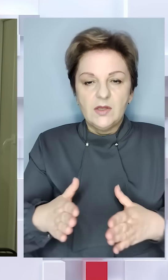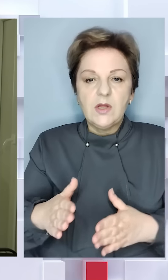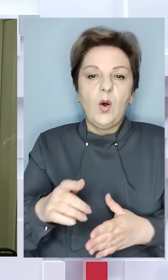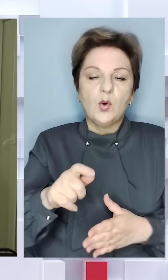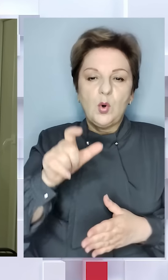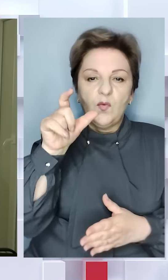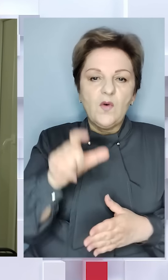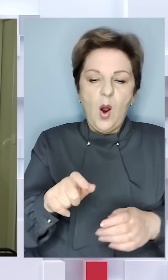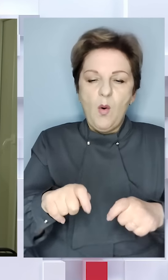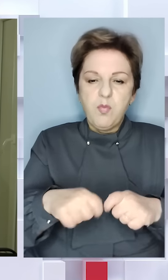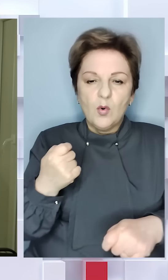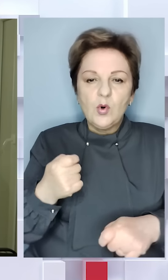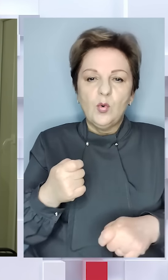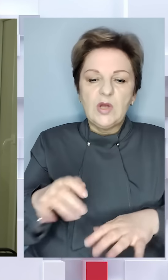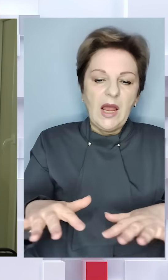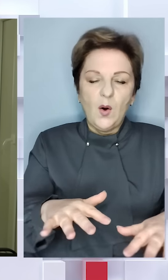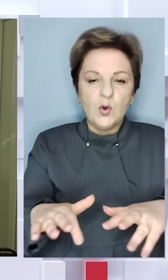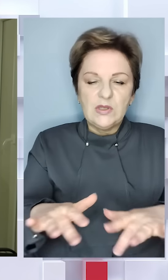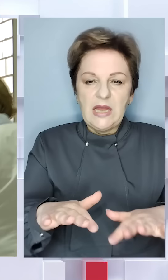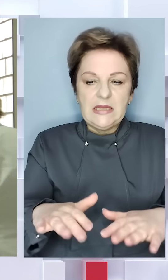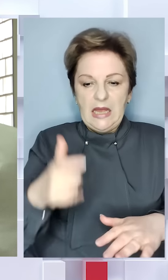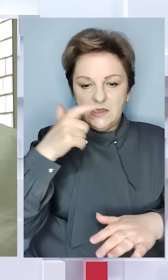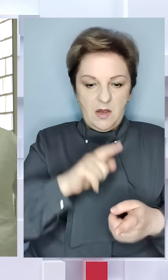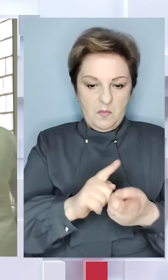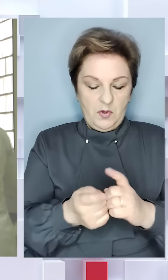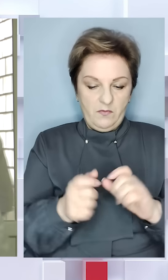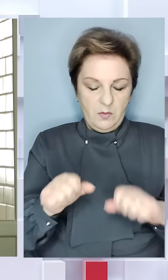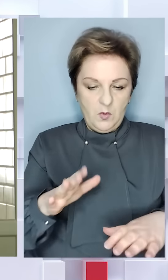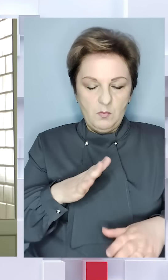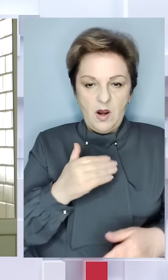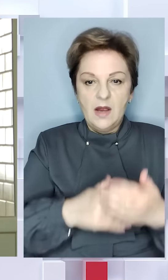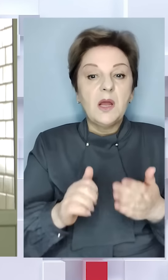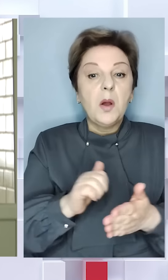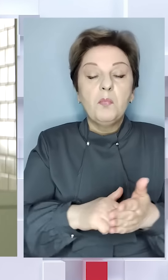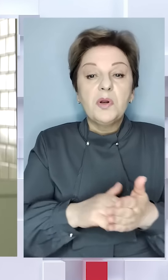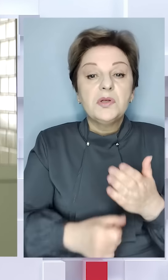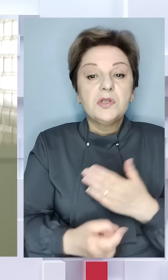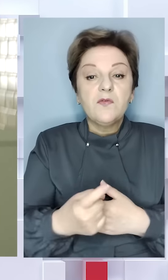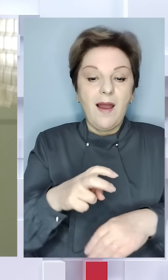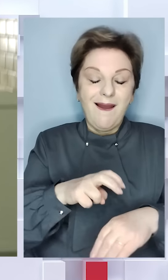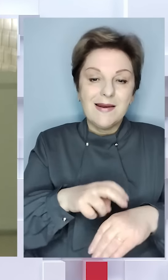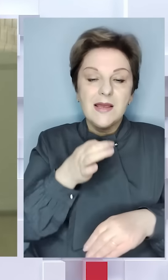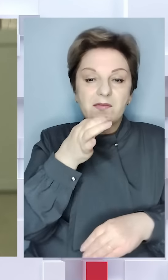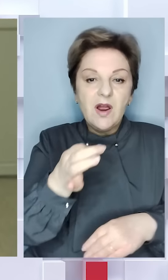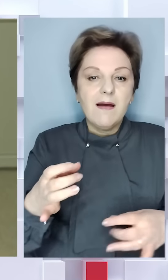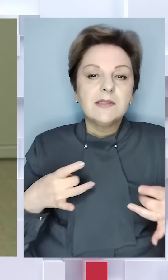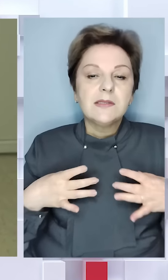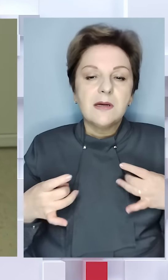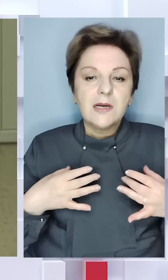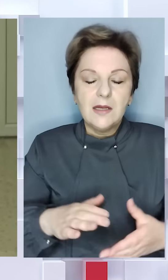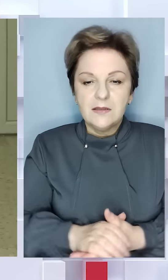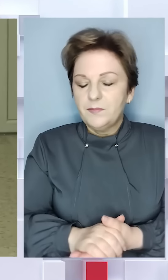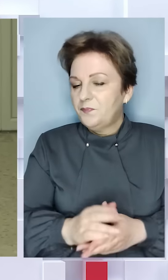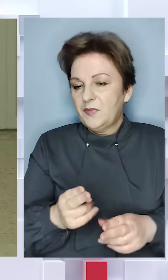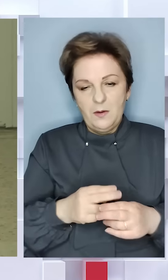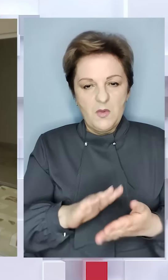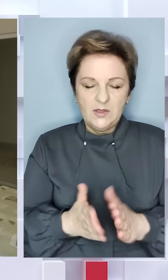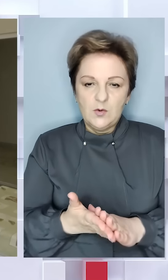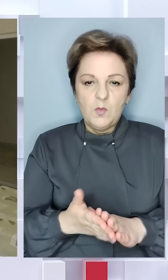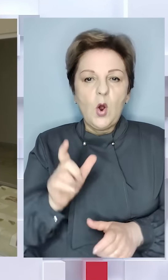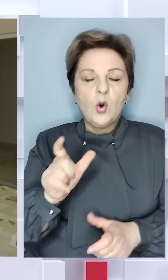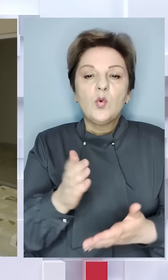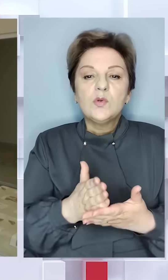координація тіла, яка часто призводить до інвалідності. Однією з основних причин її виникнення лікарі називають стрес. Безумовно,